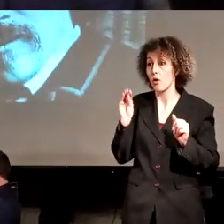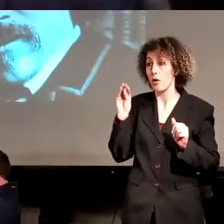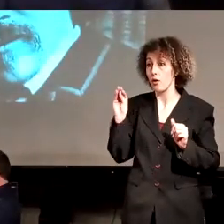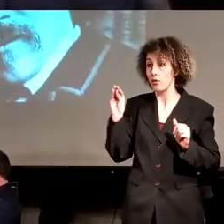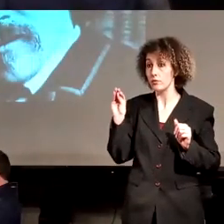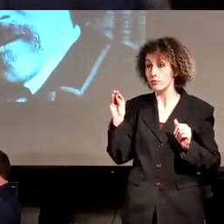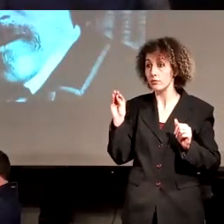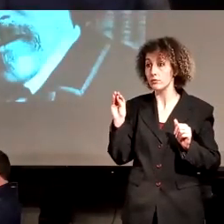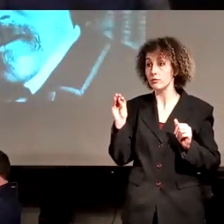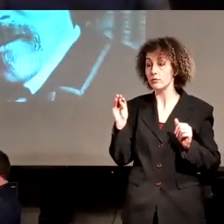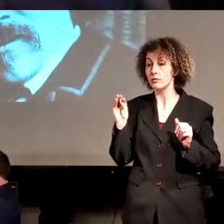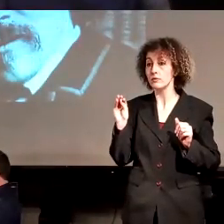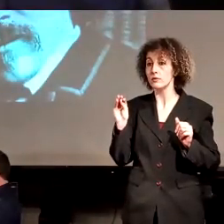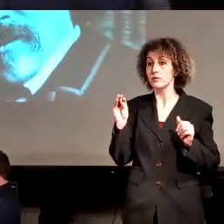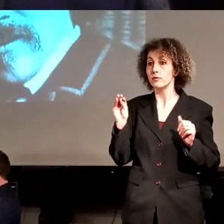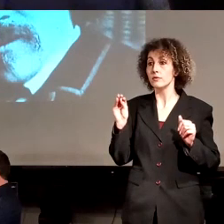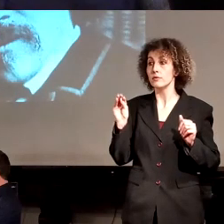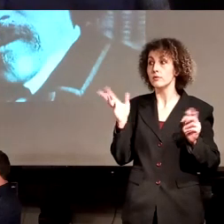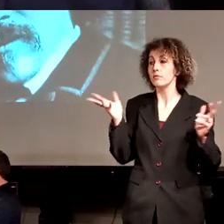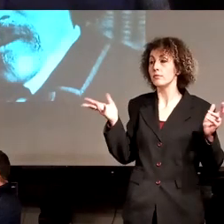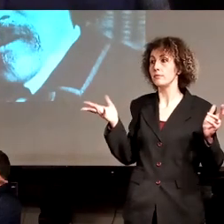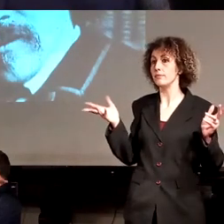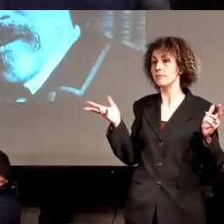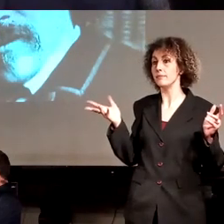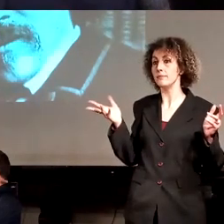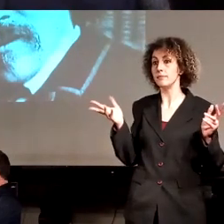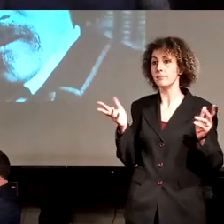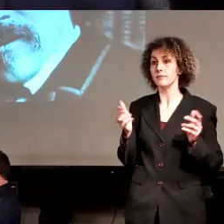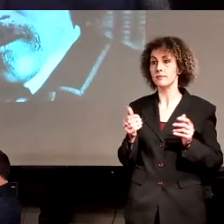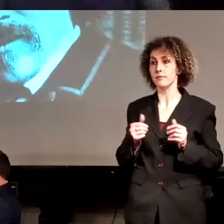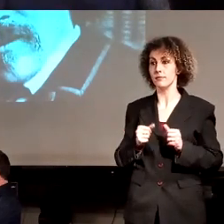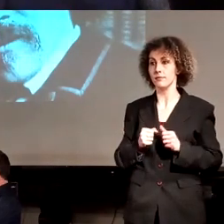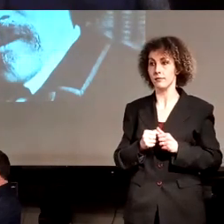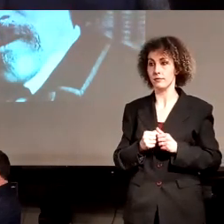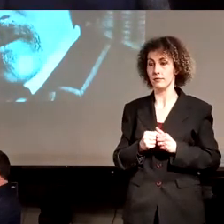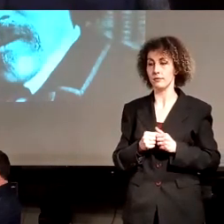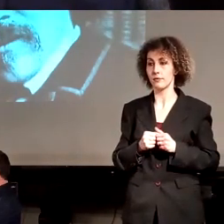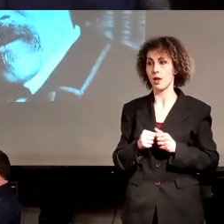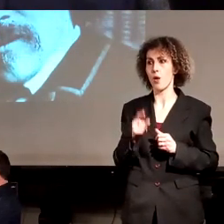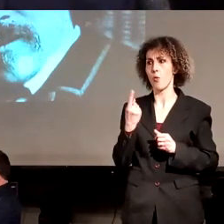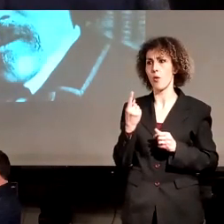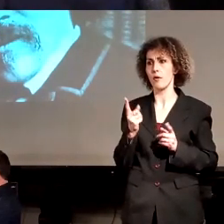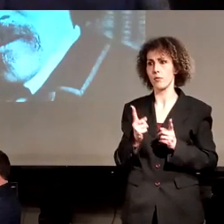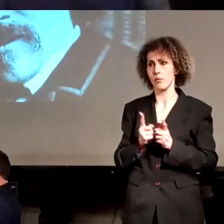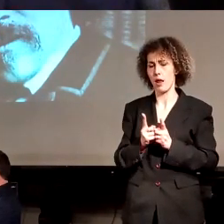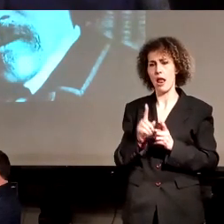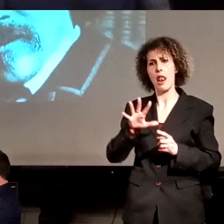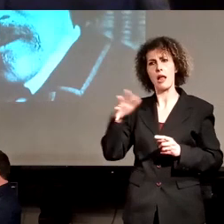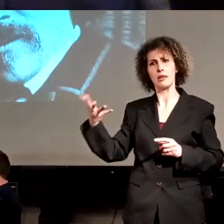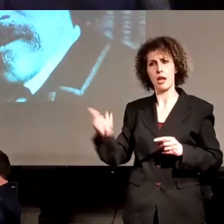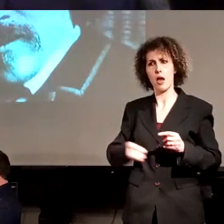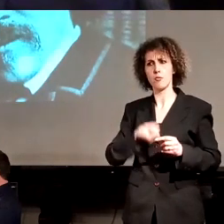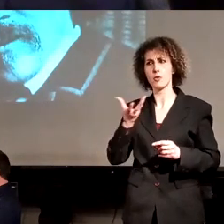l'ex a brutto 1 e brevissima altro un po più lugano proprio dei titoli da